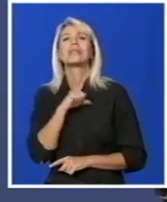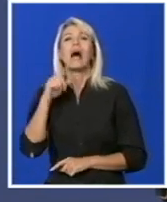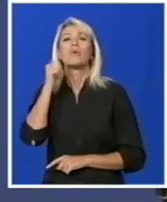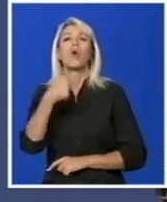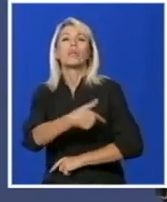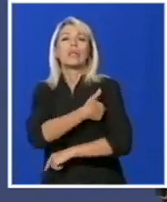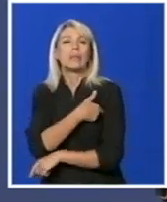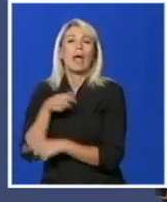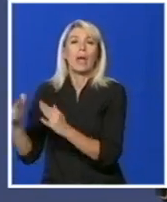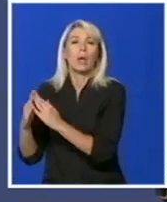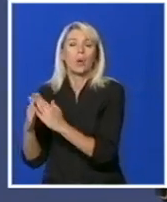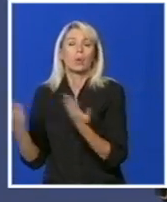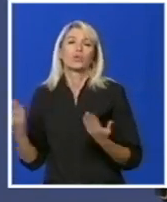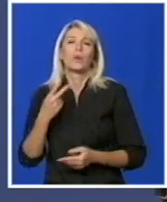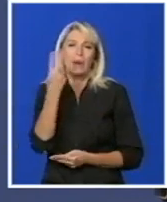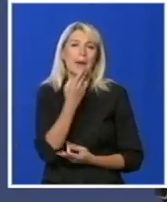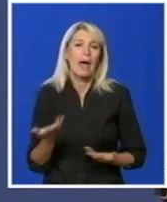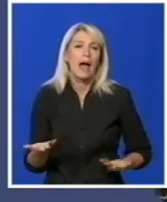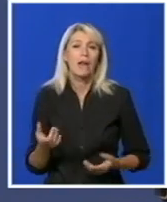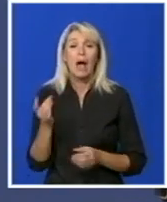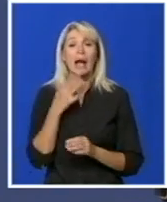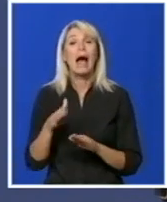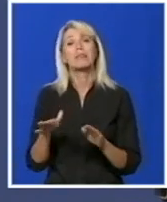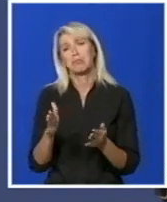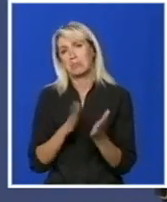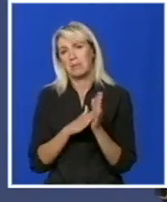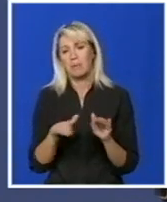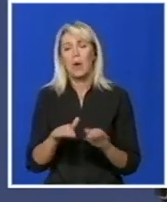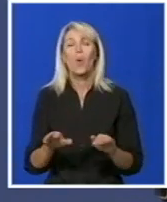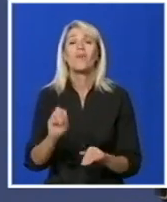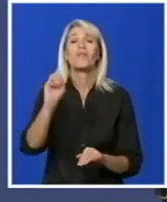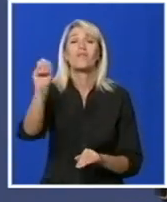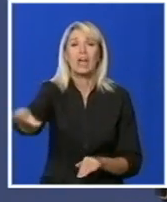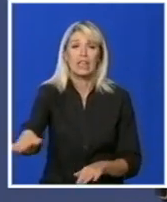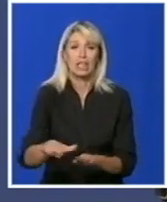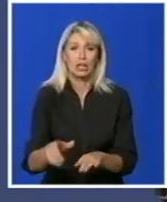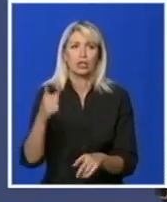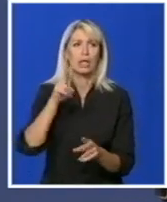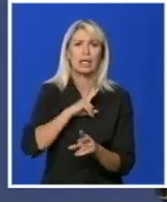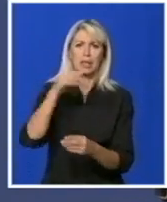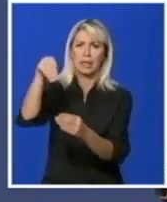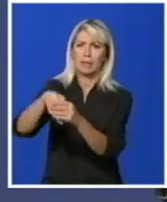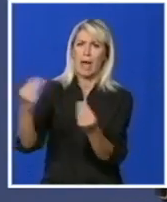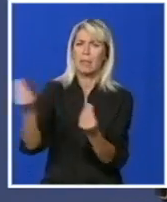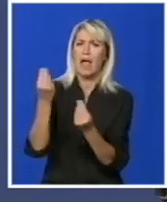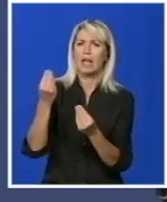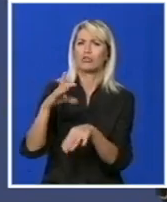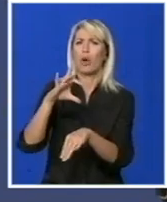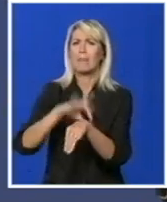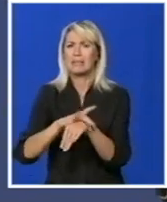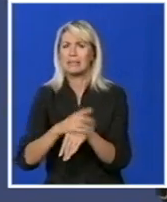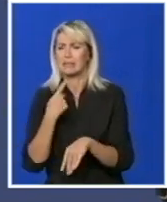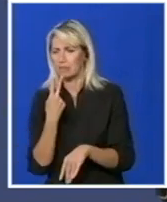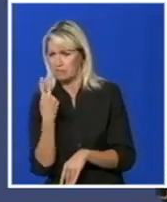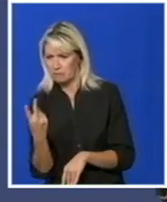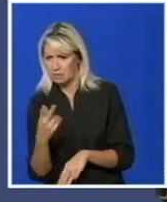dete u vrtić, opet ga tamo čeka neka medicinska sestra ili negovateljica, pa mu izmeri temperaturu, pa ga pogleda, pa